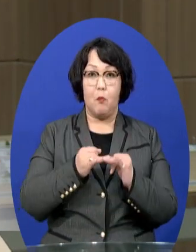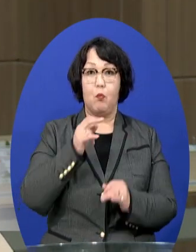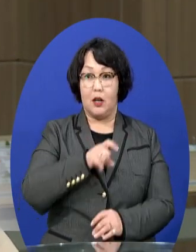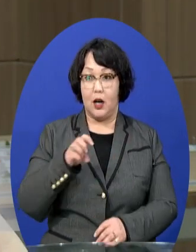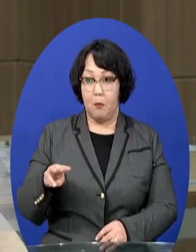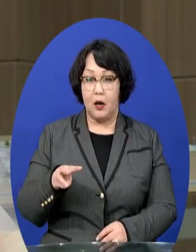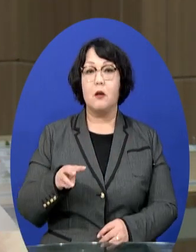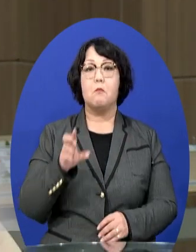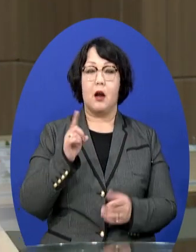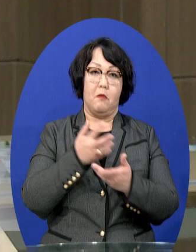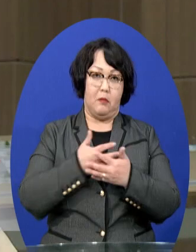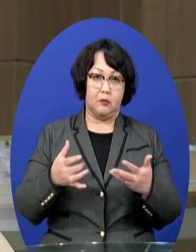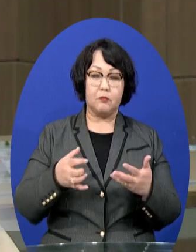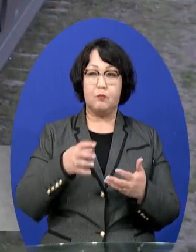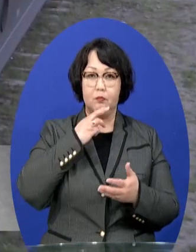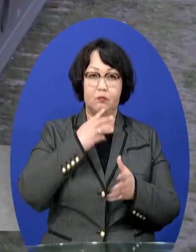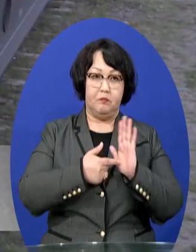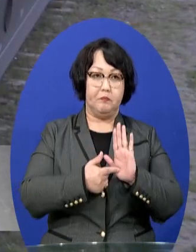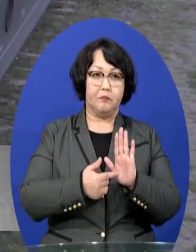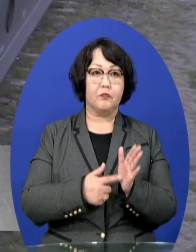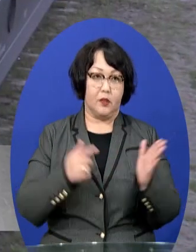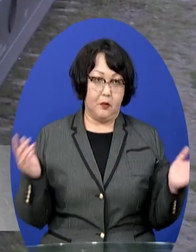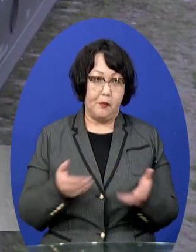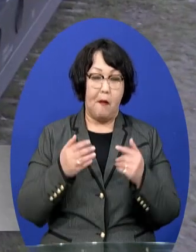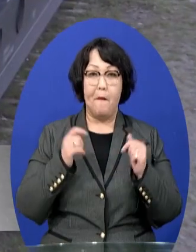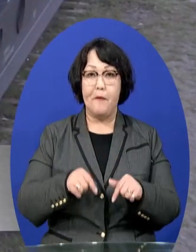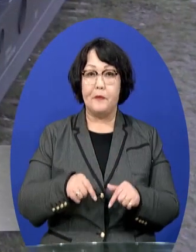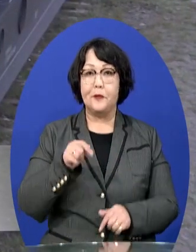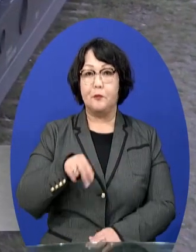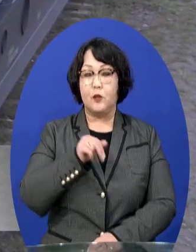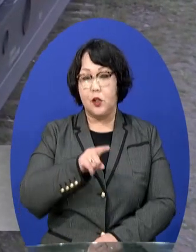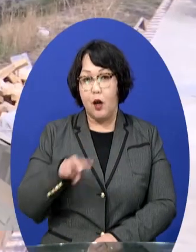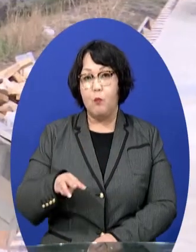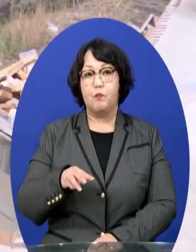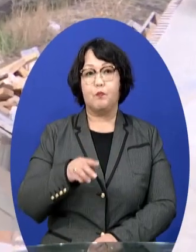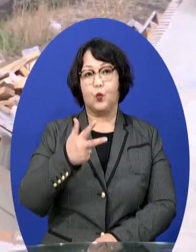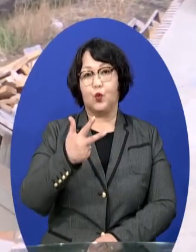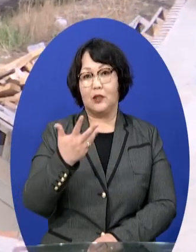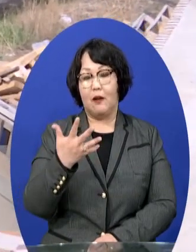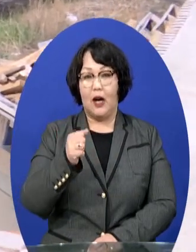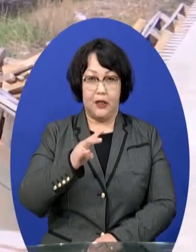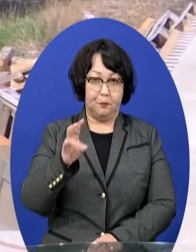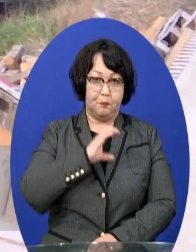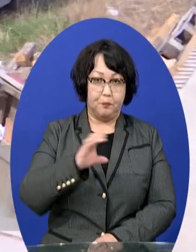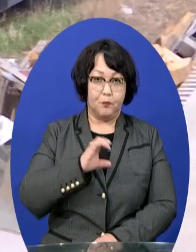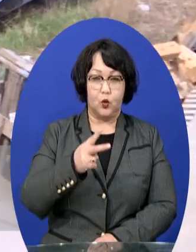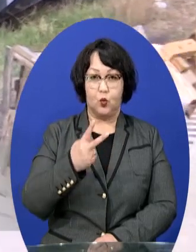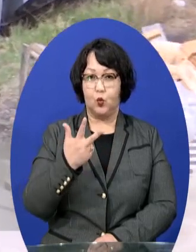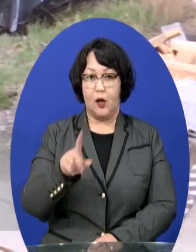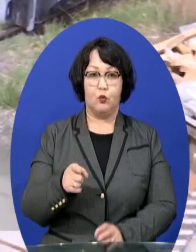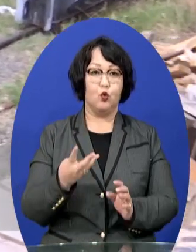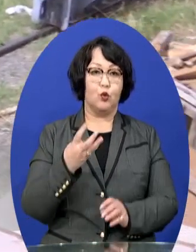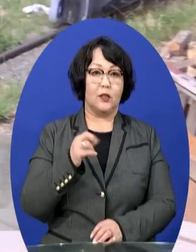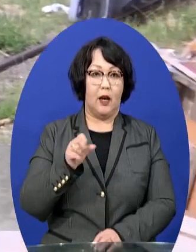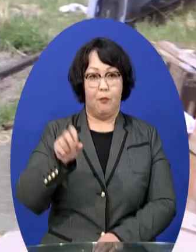бараа бүтээгдэхүүнээ мэдүүлээч гэж уриалж байгаа. Өнөөдрийн байдлаар дээрх програмаар нийтдээ 35 аж ахуй нэгж 23.4